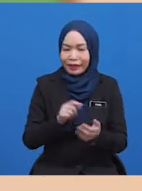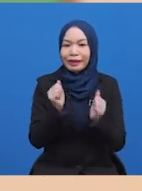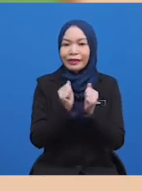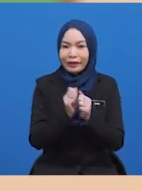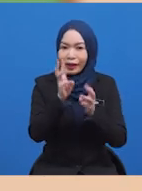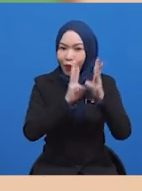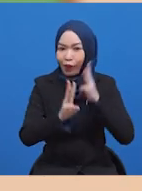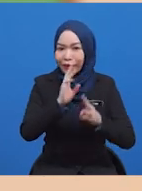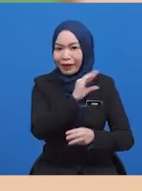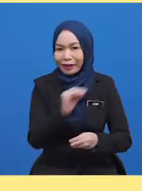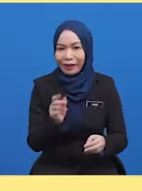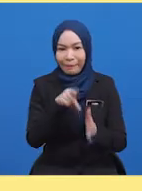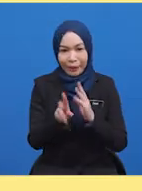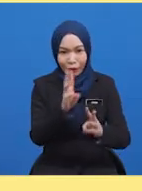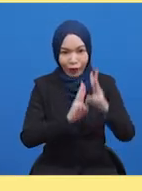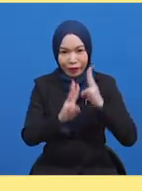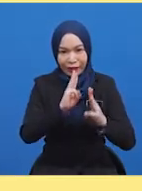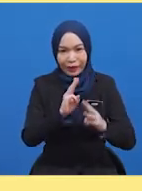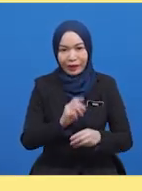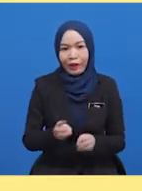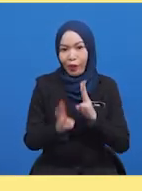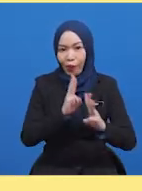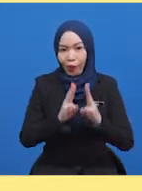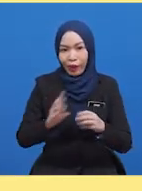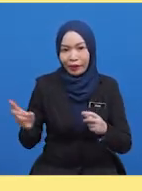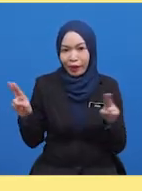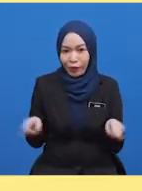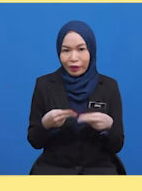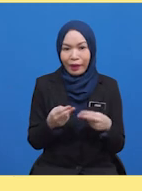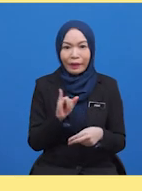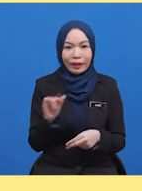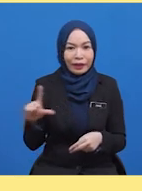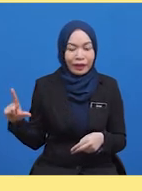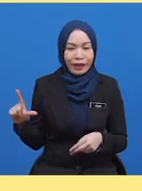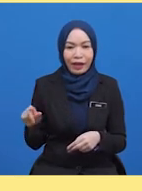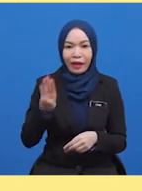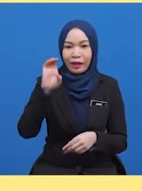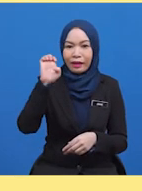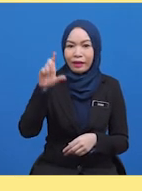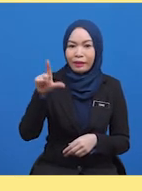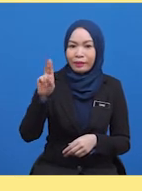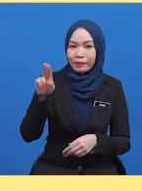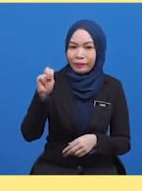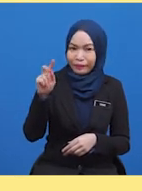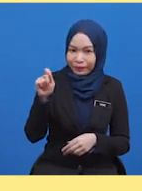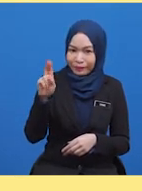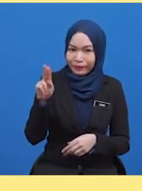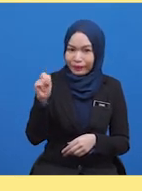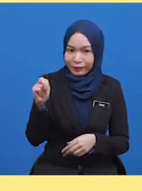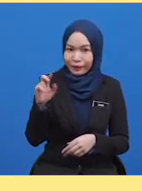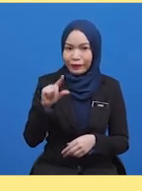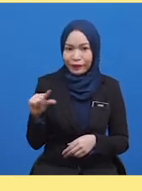watak dan perwatakan watak utama ialah beruntung dia merupakan anak tunggal